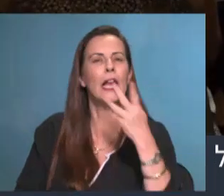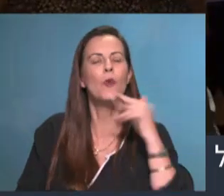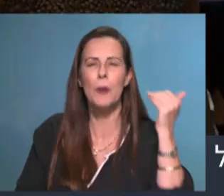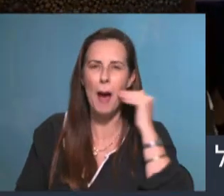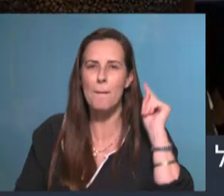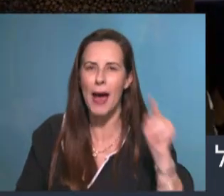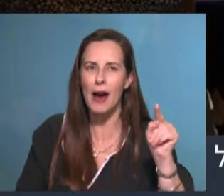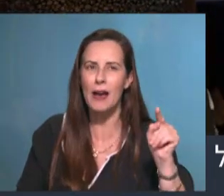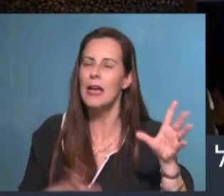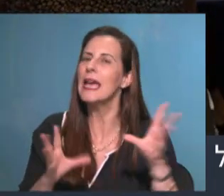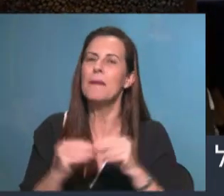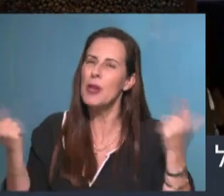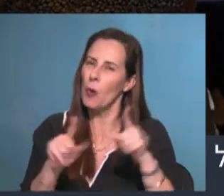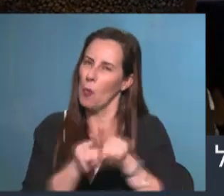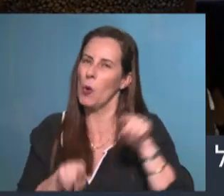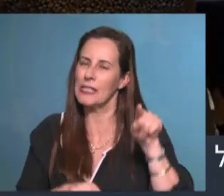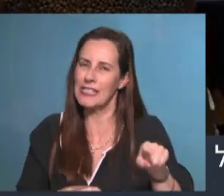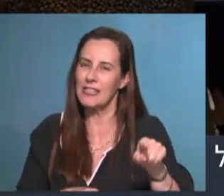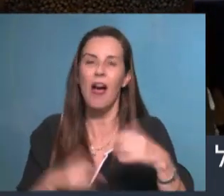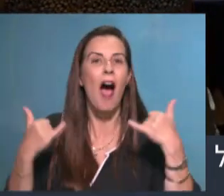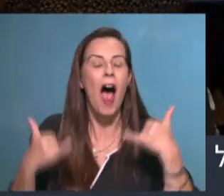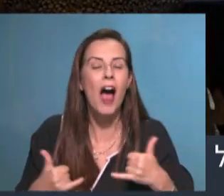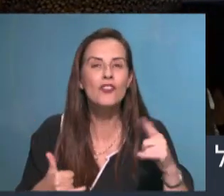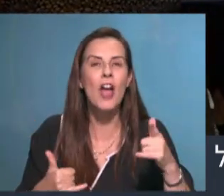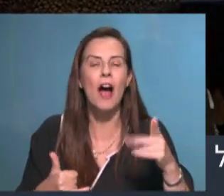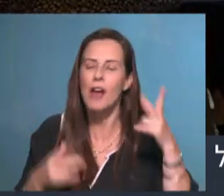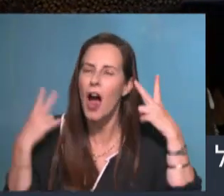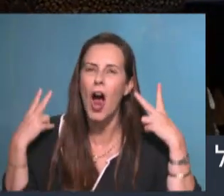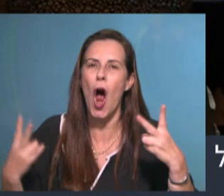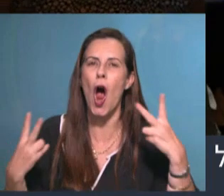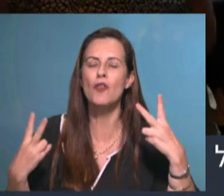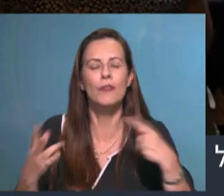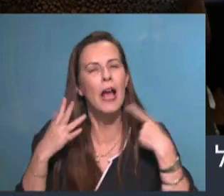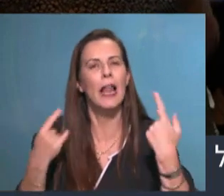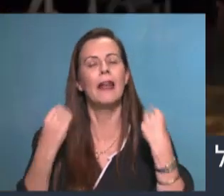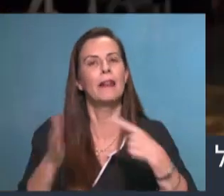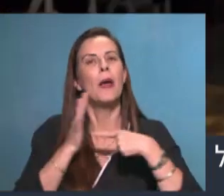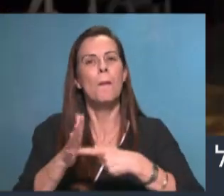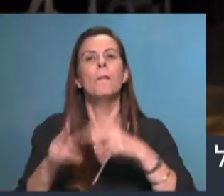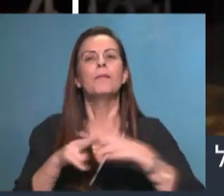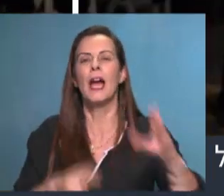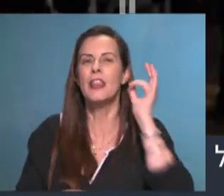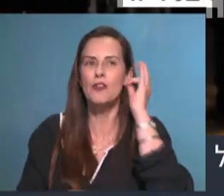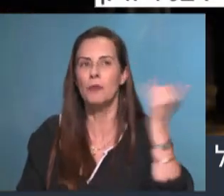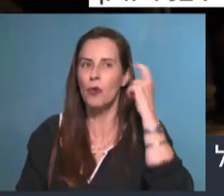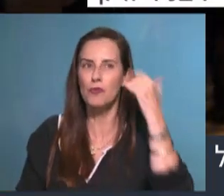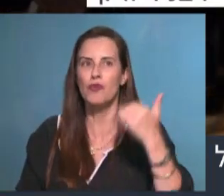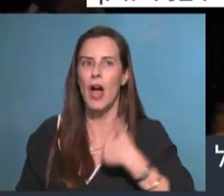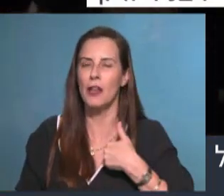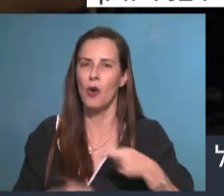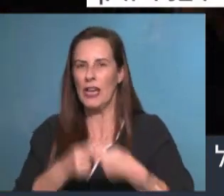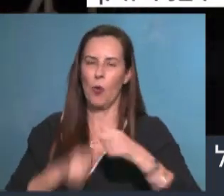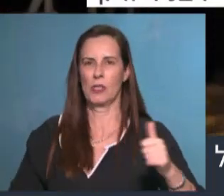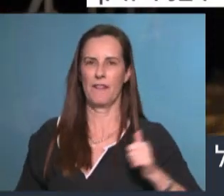הברית דרך אירועים מהסוג הזה. הפעם היה לארגון חשוב לתת במה לנשים בלבד. תמיד חושבים שאנחנו